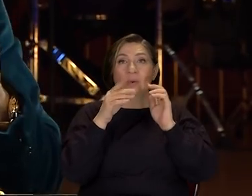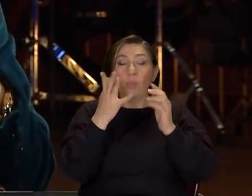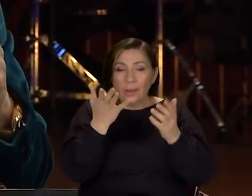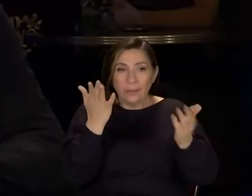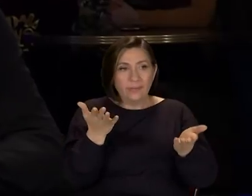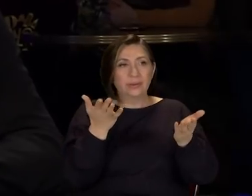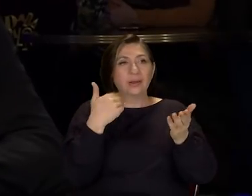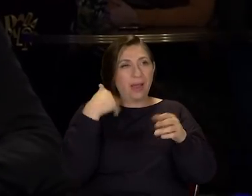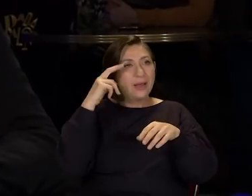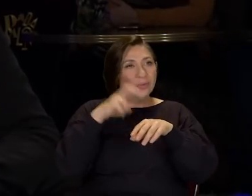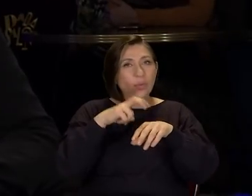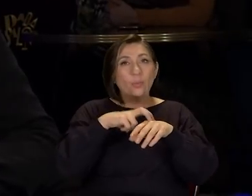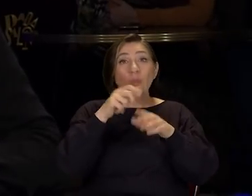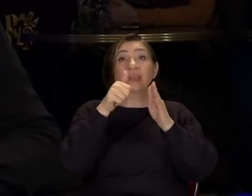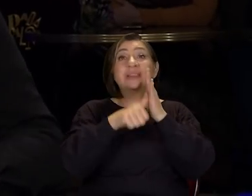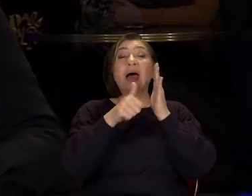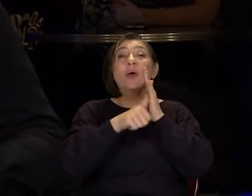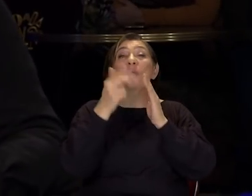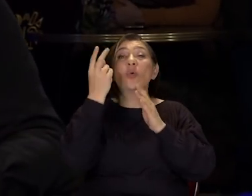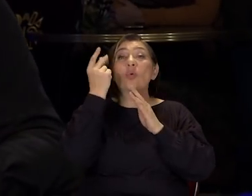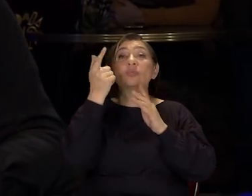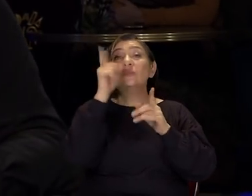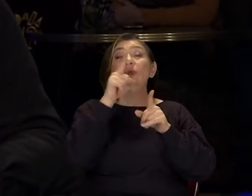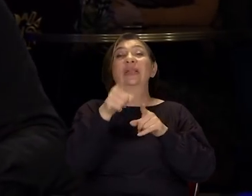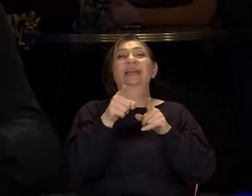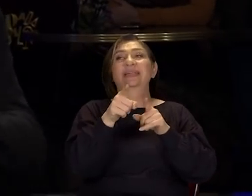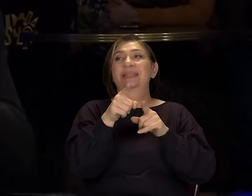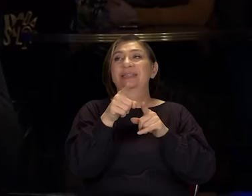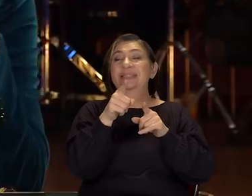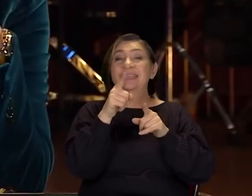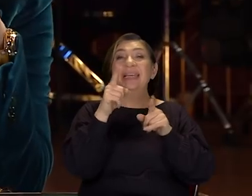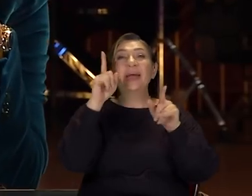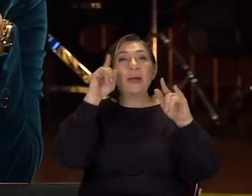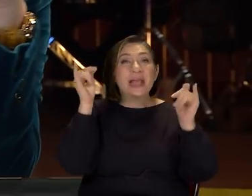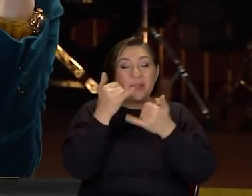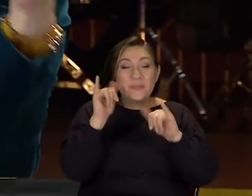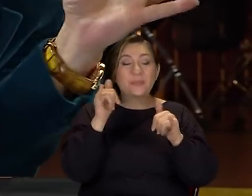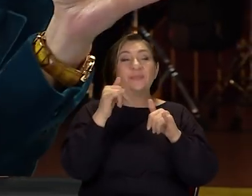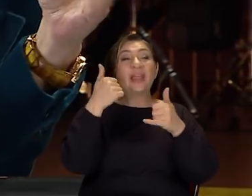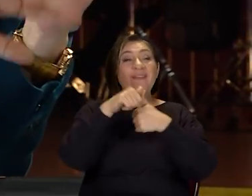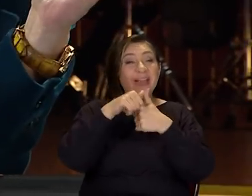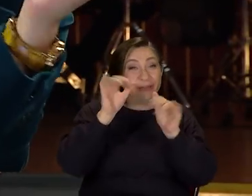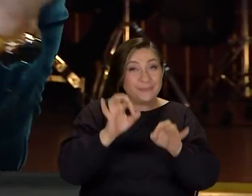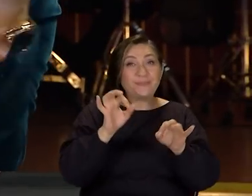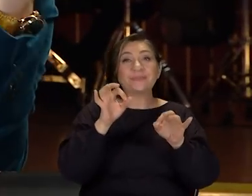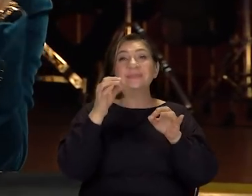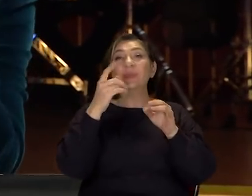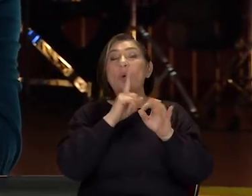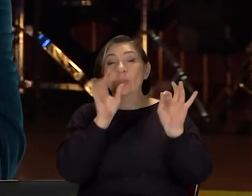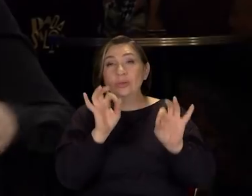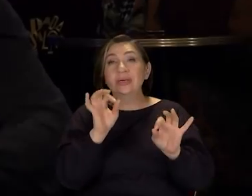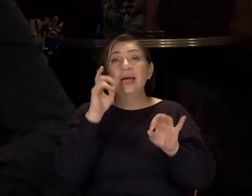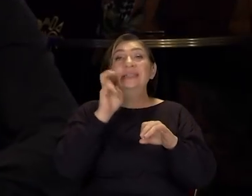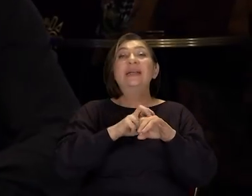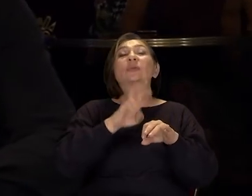ulan evet hatırlıyor. İşte bu tarihleri de unutmamız bu sebepten. Abi. Aslında bir şey söyleyeceğim. Yıl dönümü, ay dönümü, hiçbir şey ya. Yılbaşı, ama bir şey söyleyeceğim.